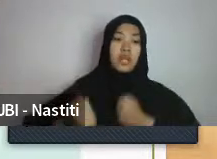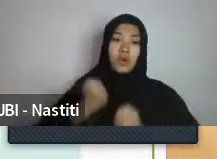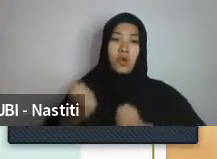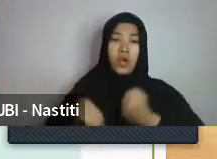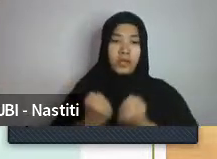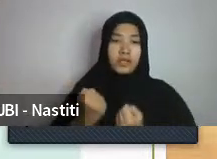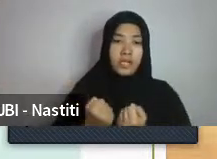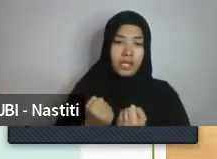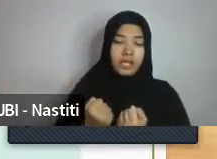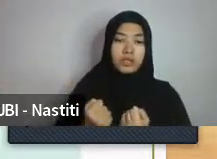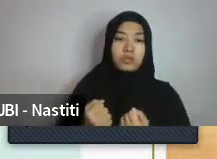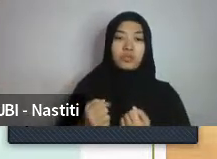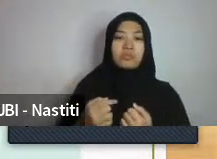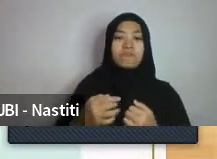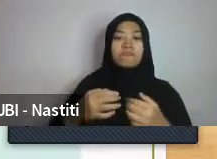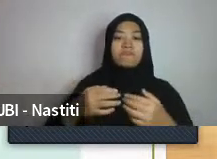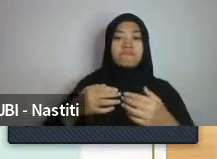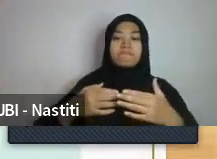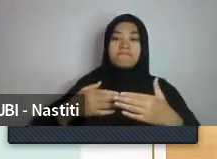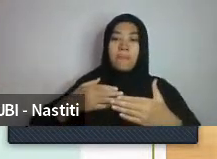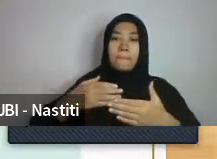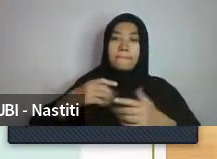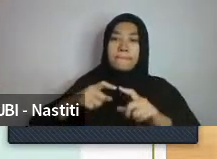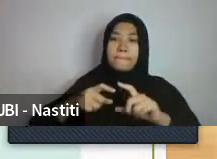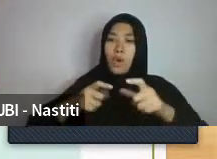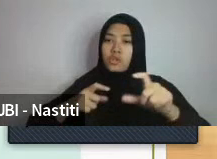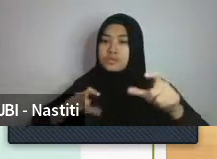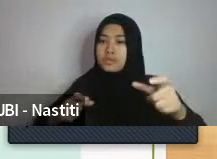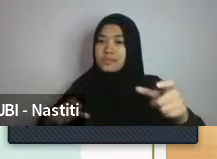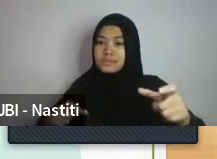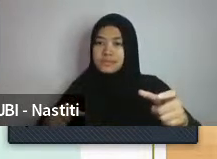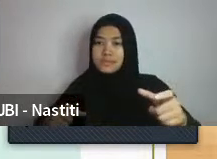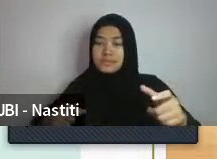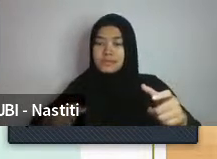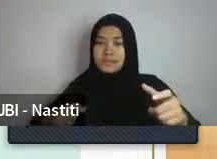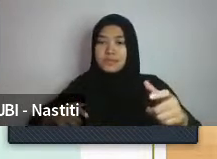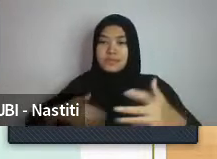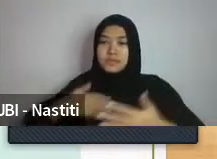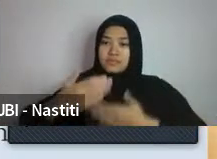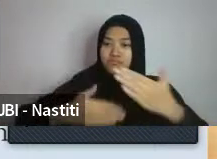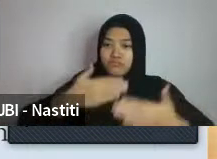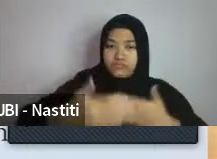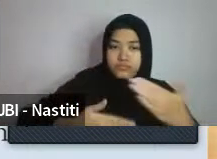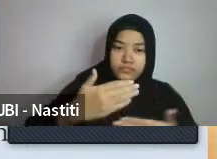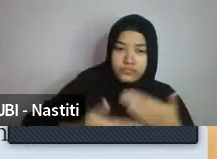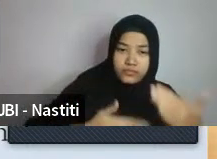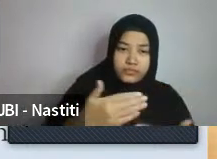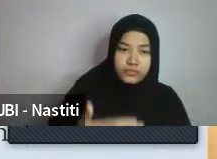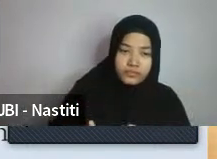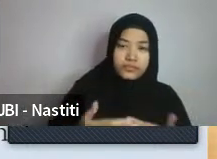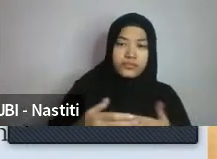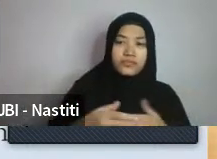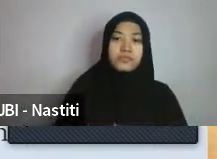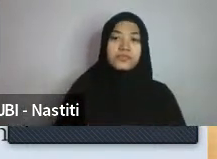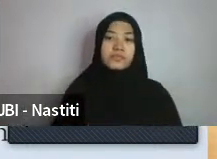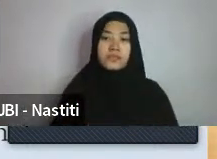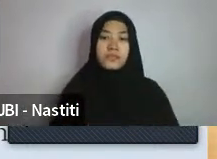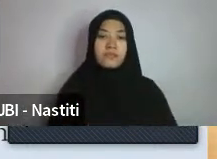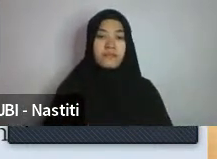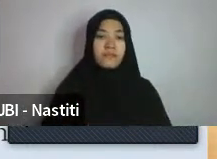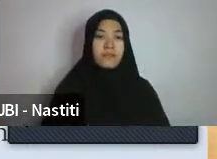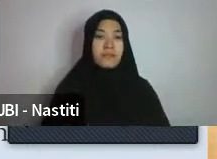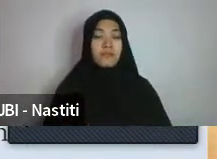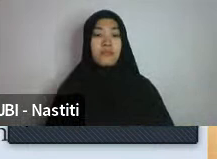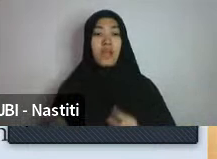dan berkesinambungan. Dan di situ ada koordinasi. Nah ini, kemudian ini kalau dilihat di